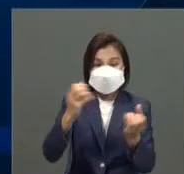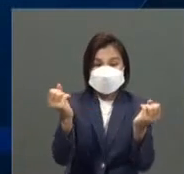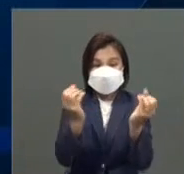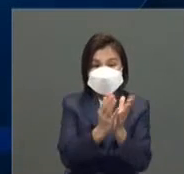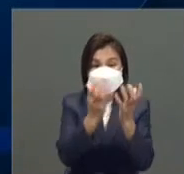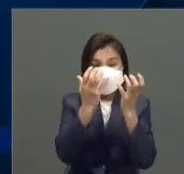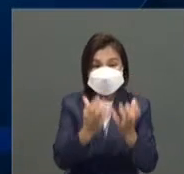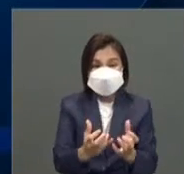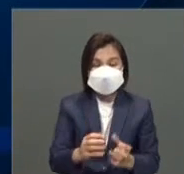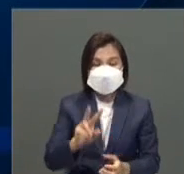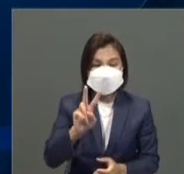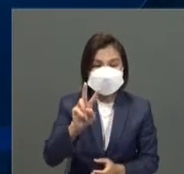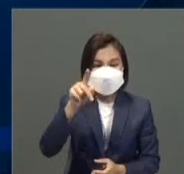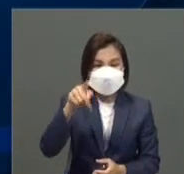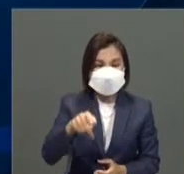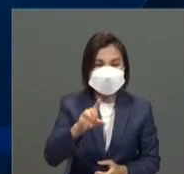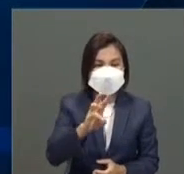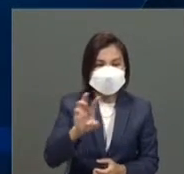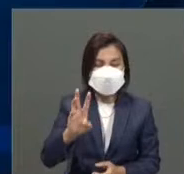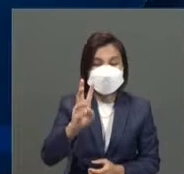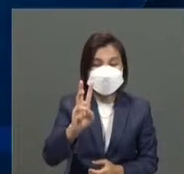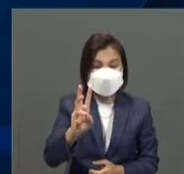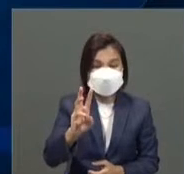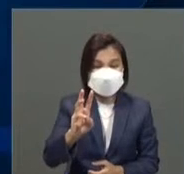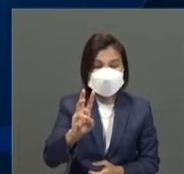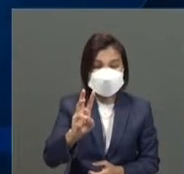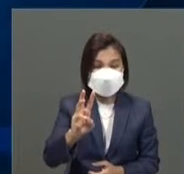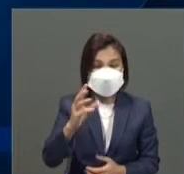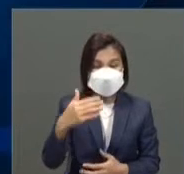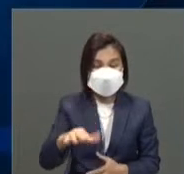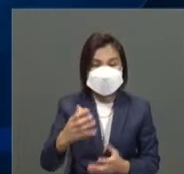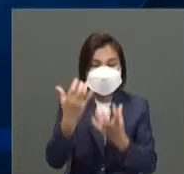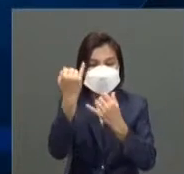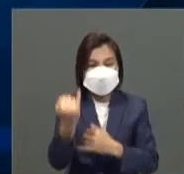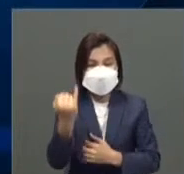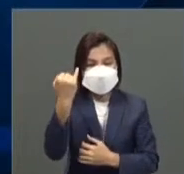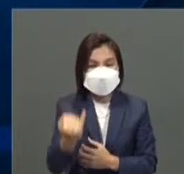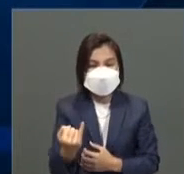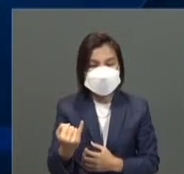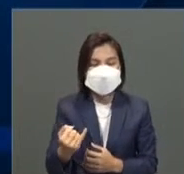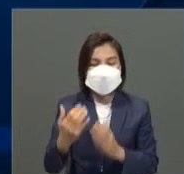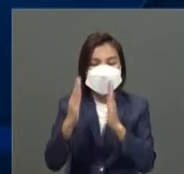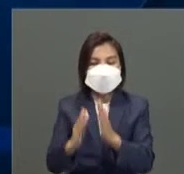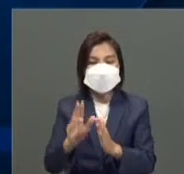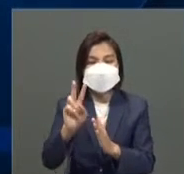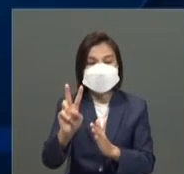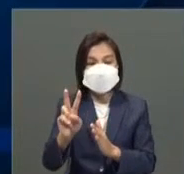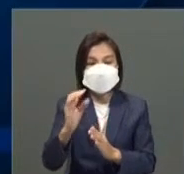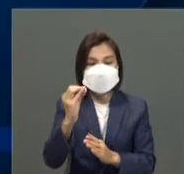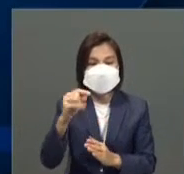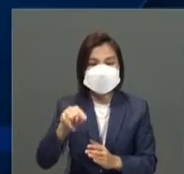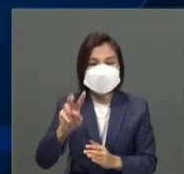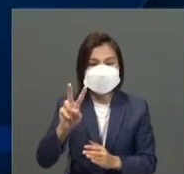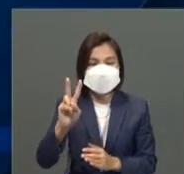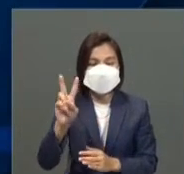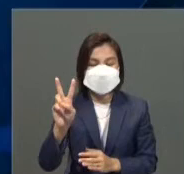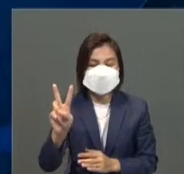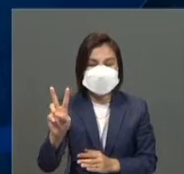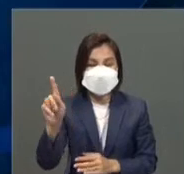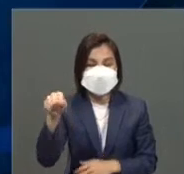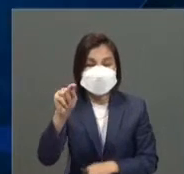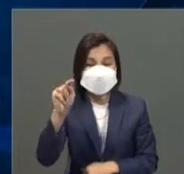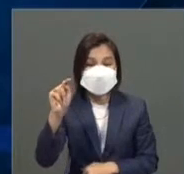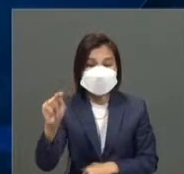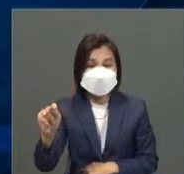ง 2,606 เหตุการณ์นะครับแพ้รุนแรง2รายคิดเป็น 0.02 ต่อแสนน